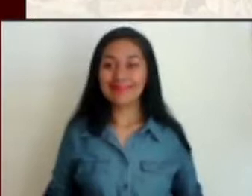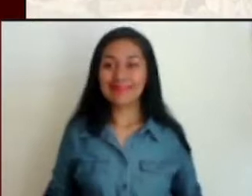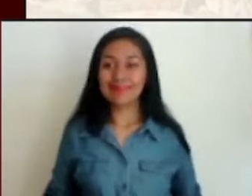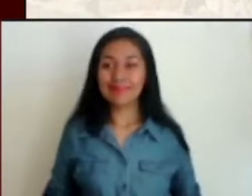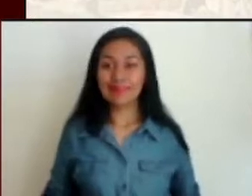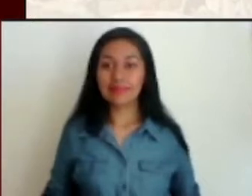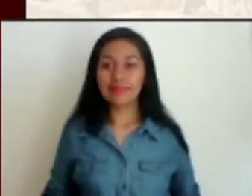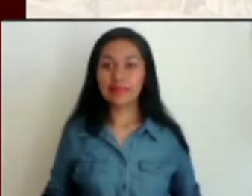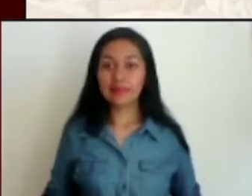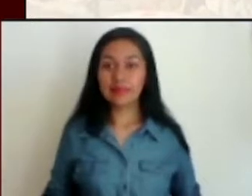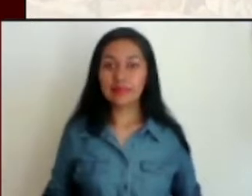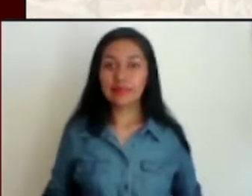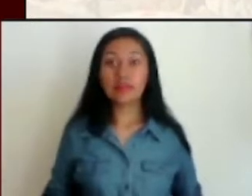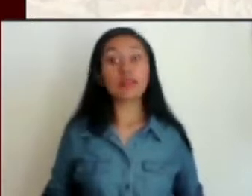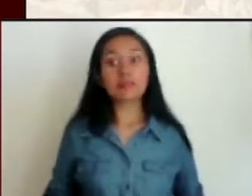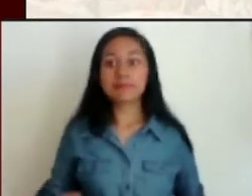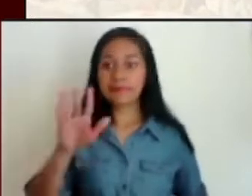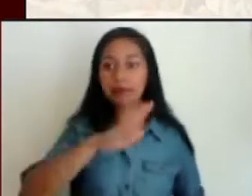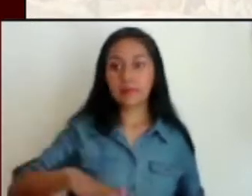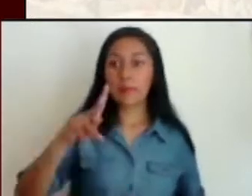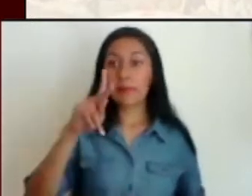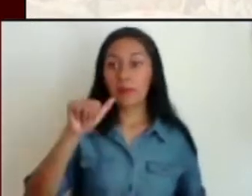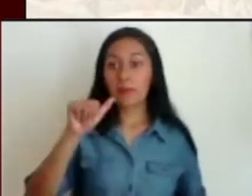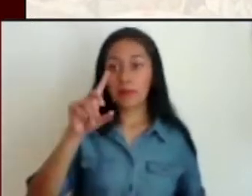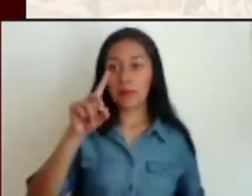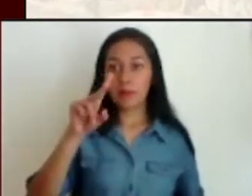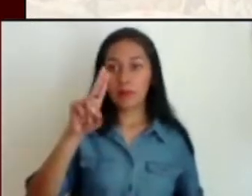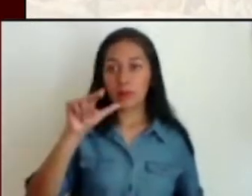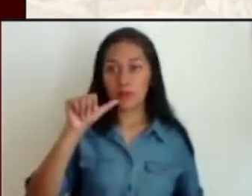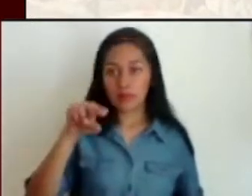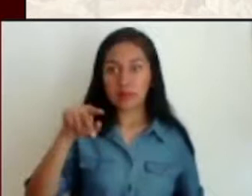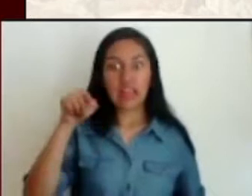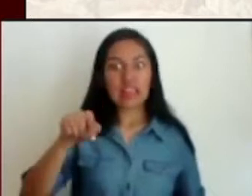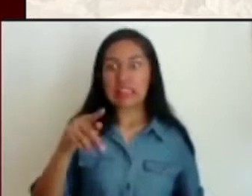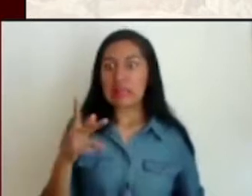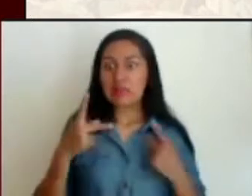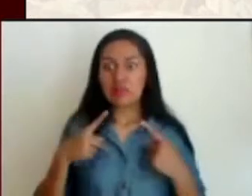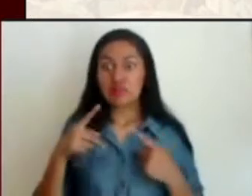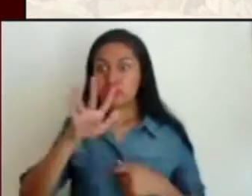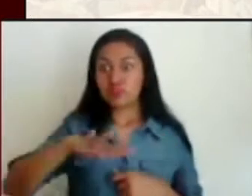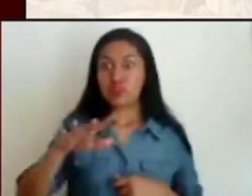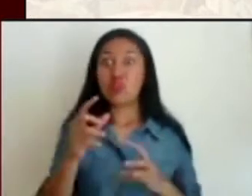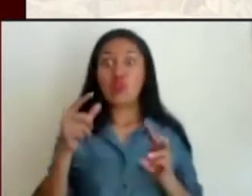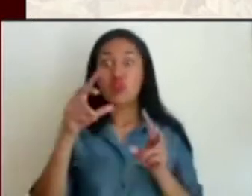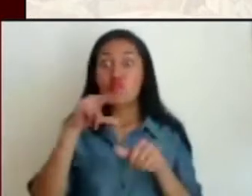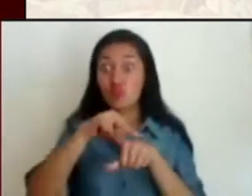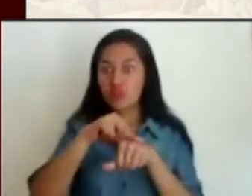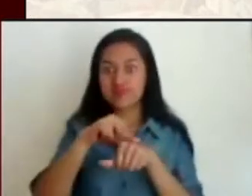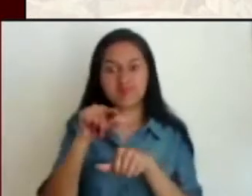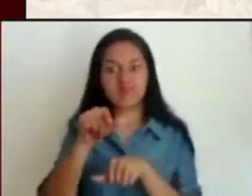In Padua, medici molto importanti come Gerónimo Mercuriali, Gerónimo Capodivacca, establecieron le